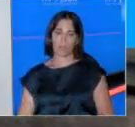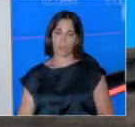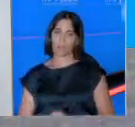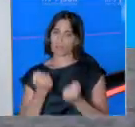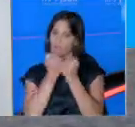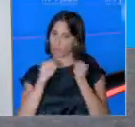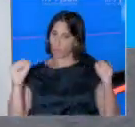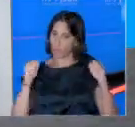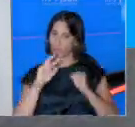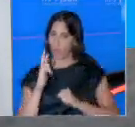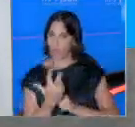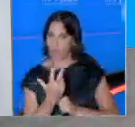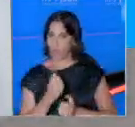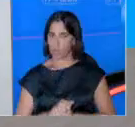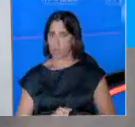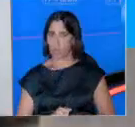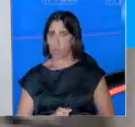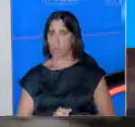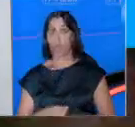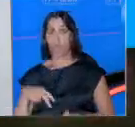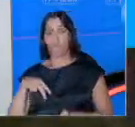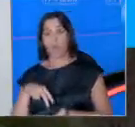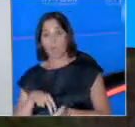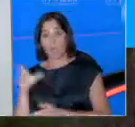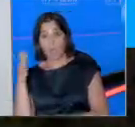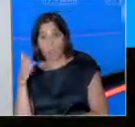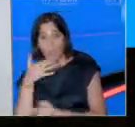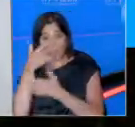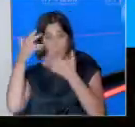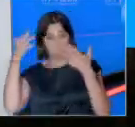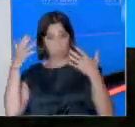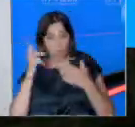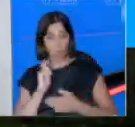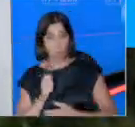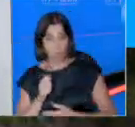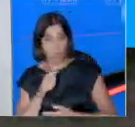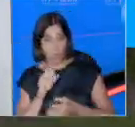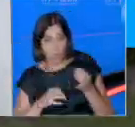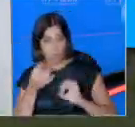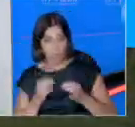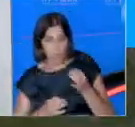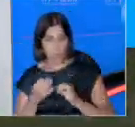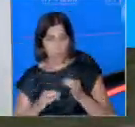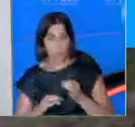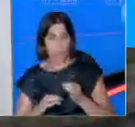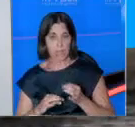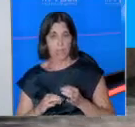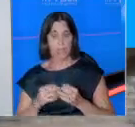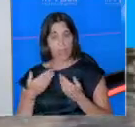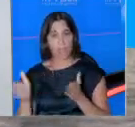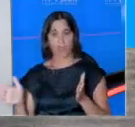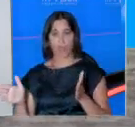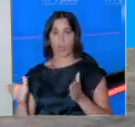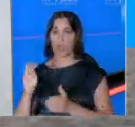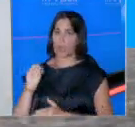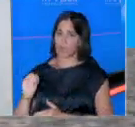לגישת הציבור, ועמדת המדינה באופן ברור לבית המשפט הגיעה לפתוח.